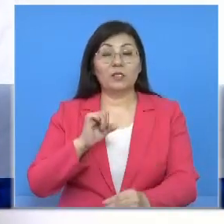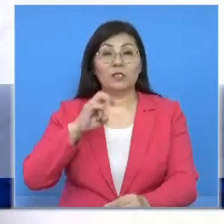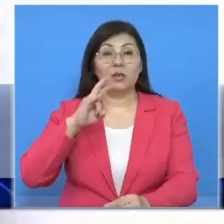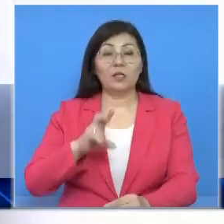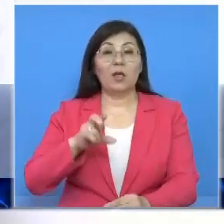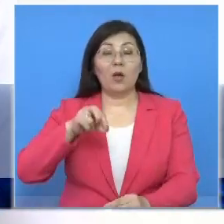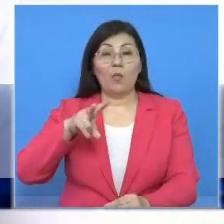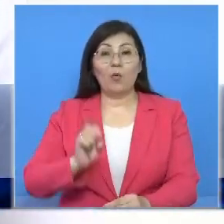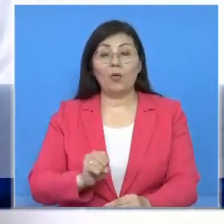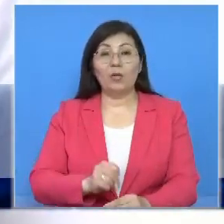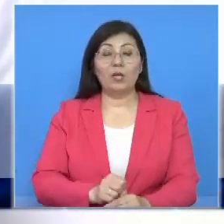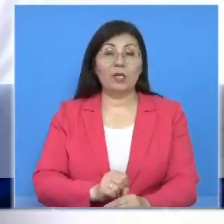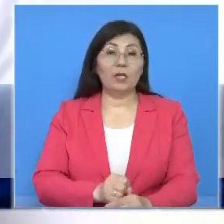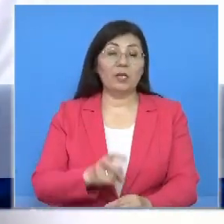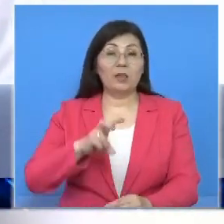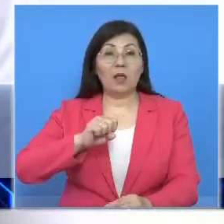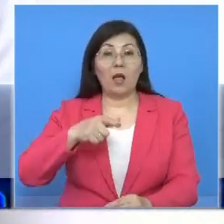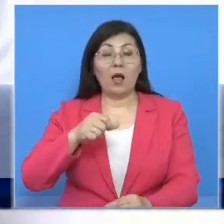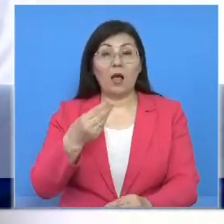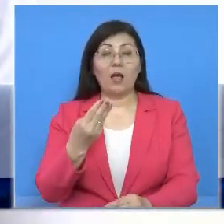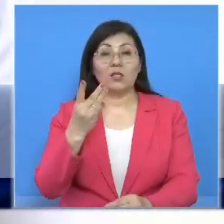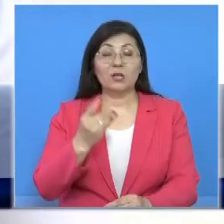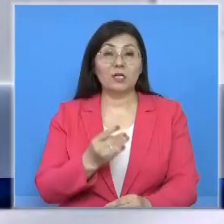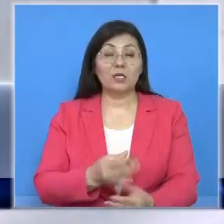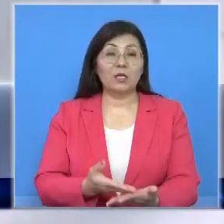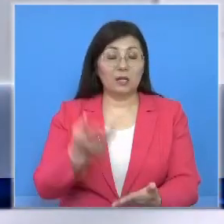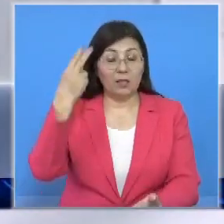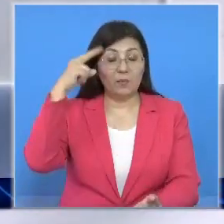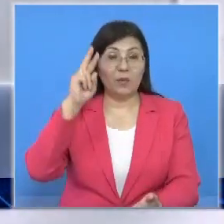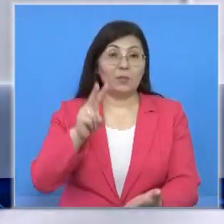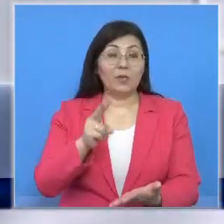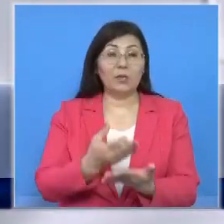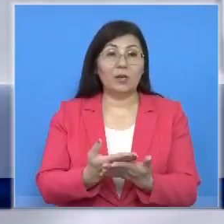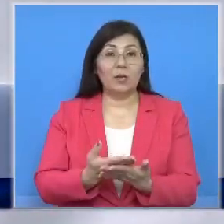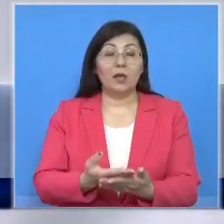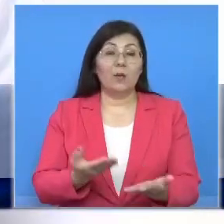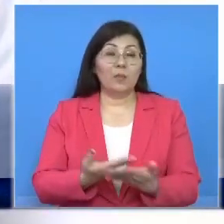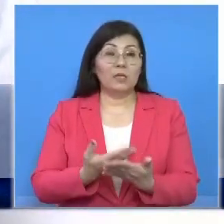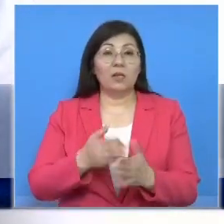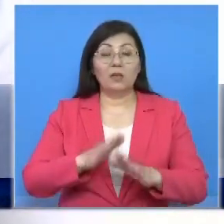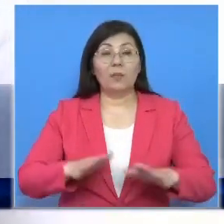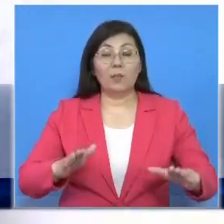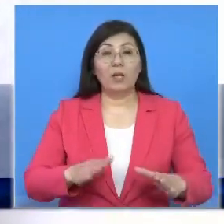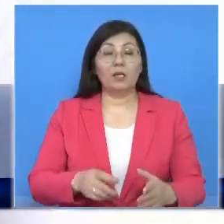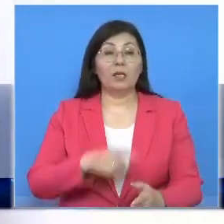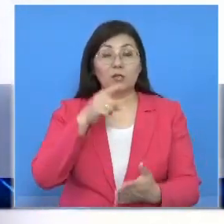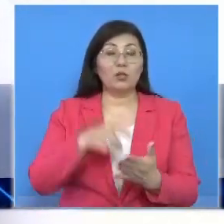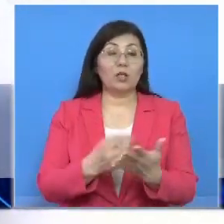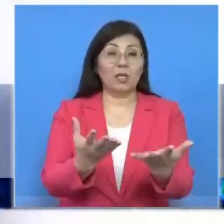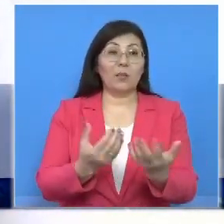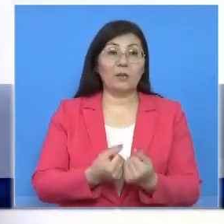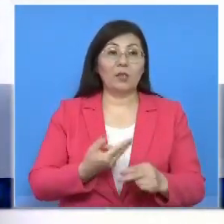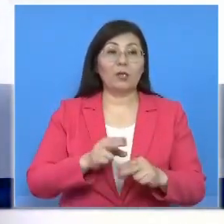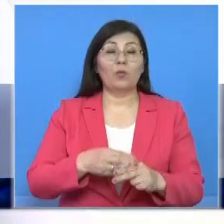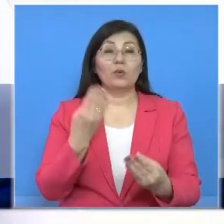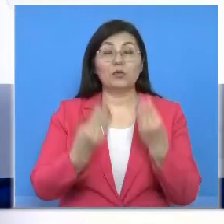кім, ата деген кім, нағашы деген кім, кейбір балдар соны білмеуі мүмкін. Тез-тез мысалы бала қабылдау арқылы, тез сұрақты қабылдау арқылы осы